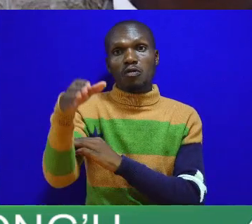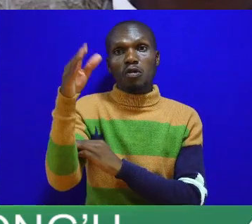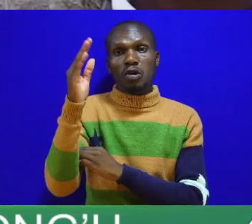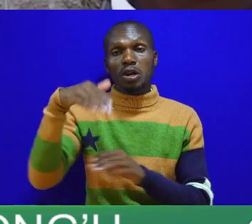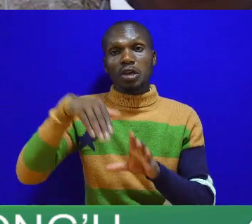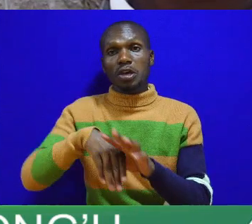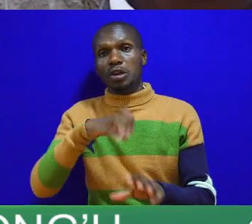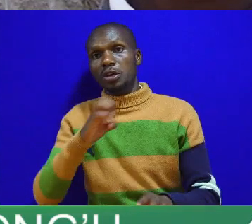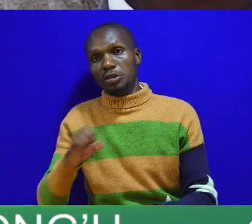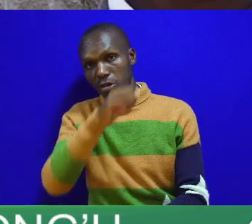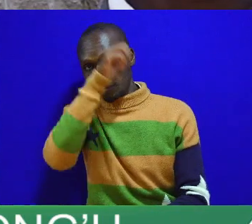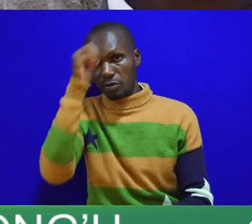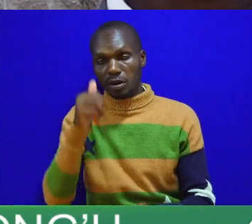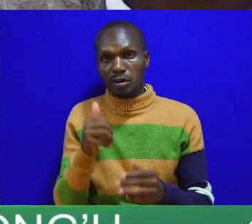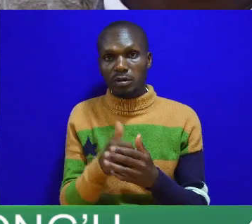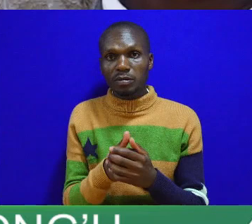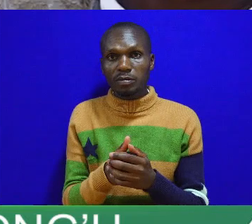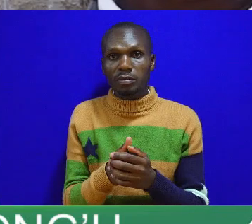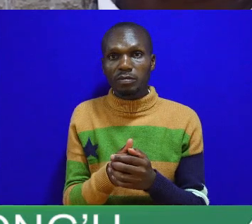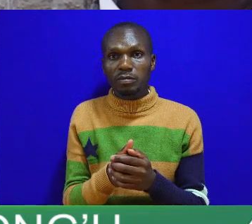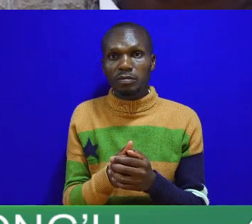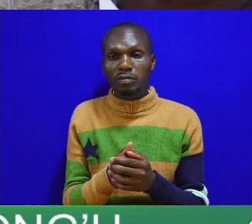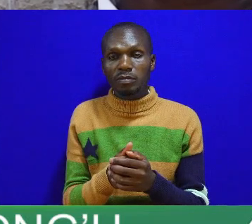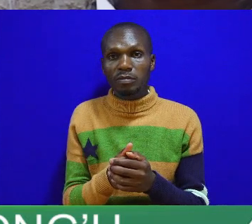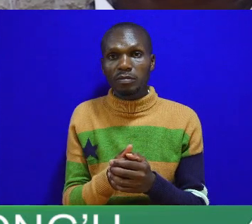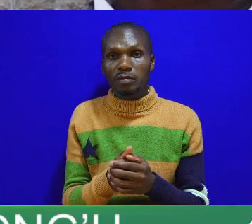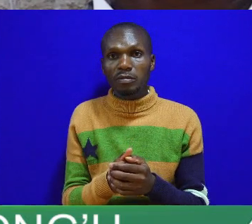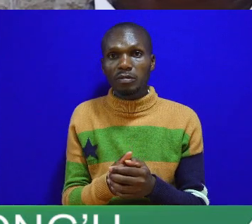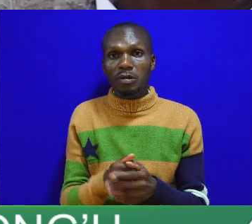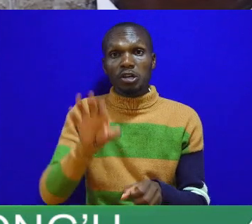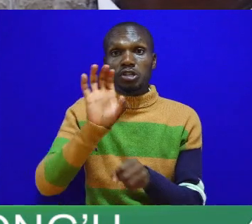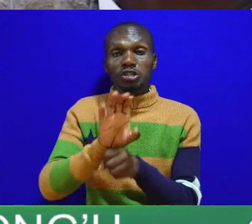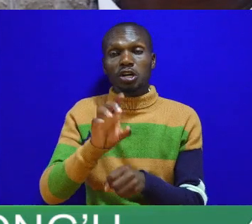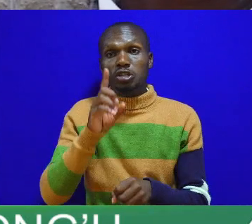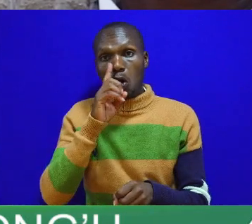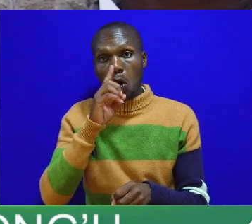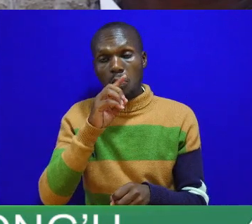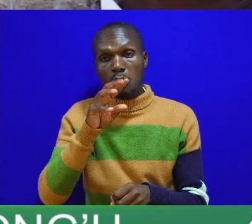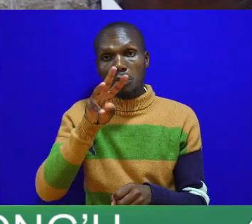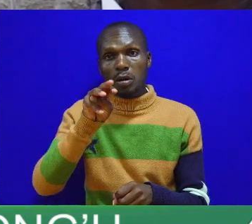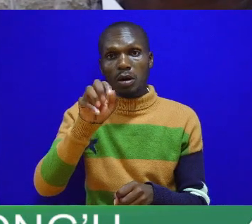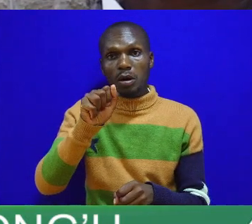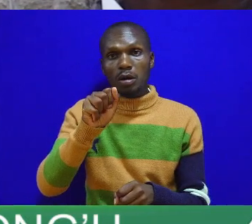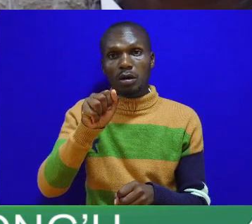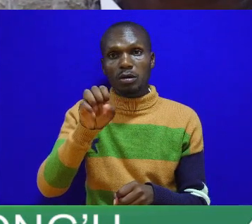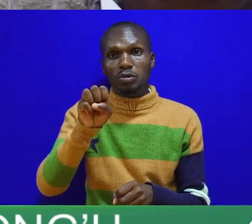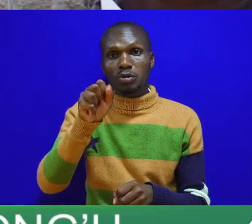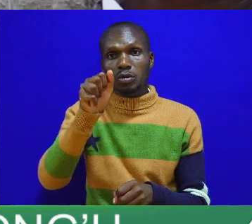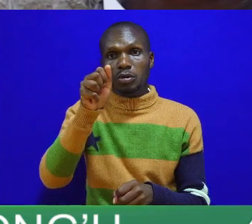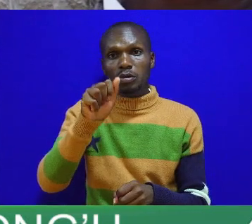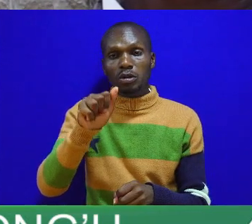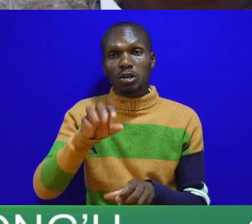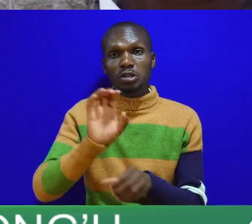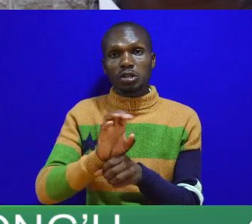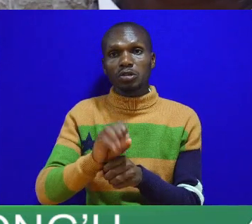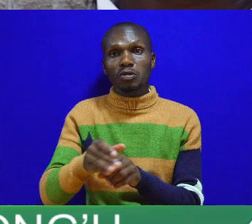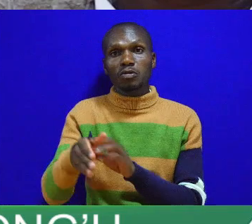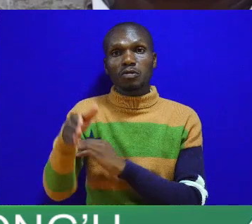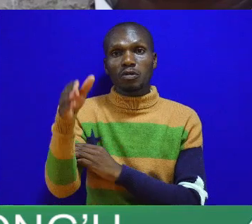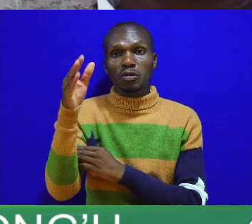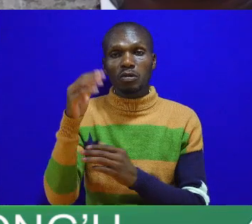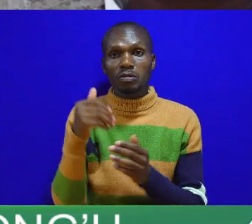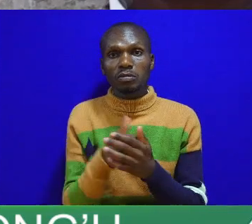Africa. Kanisa ya Anka, Kuruku Masosa, Church of God. Again,